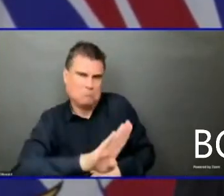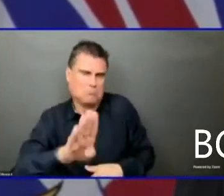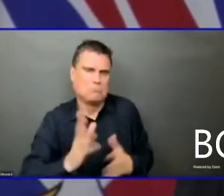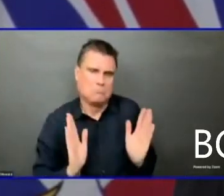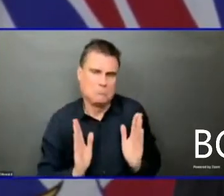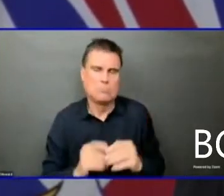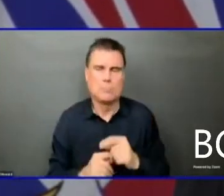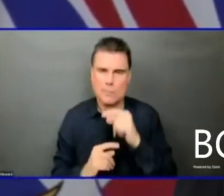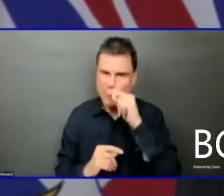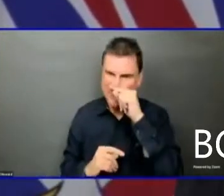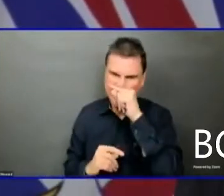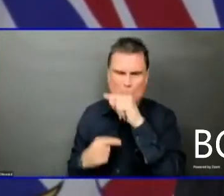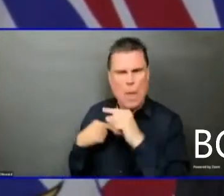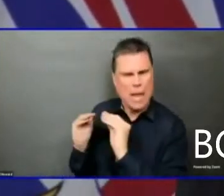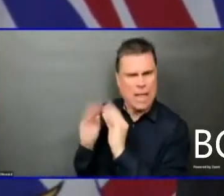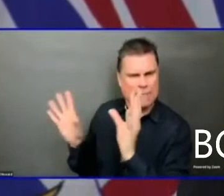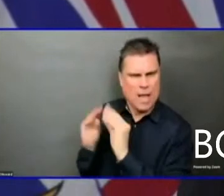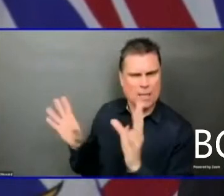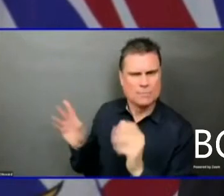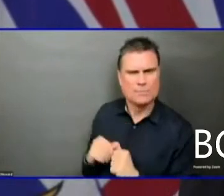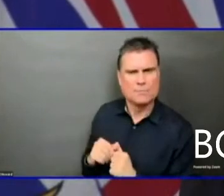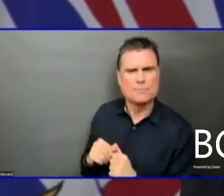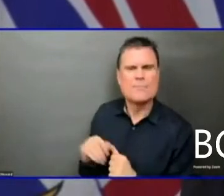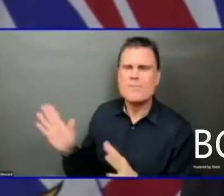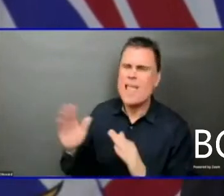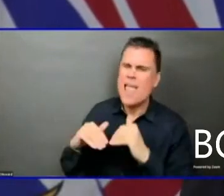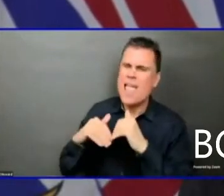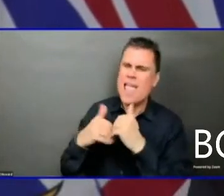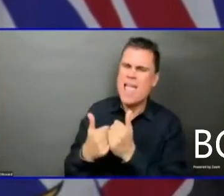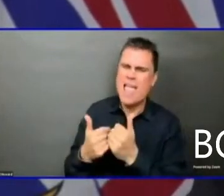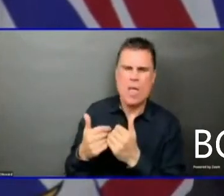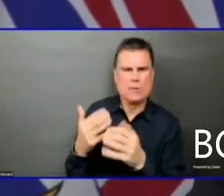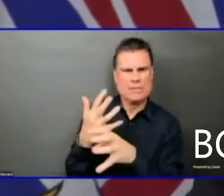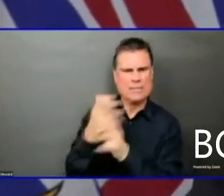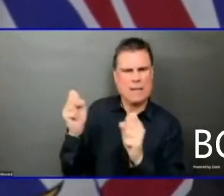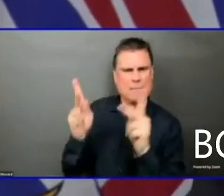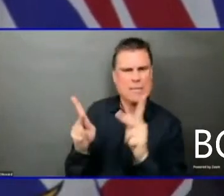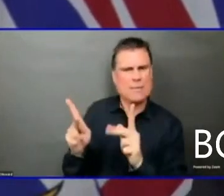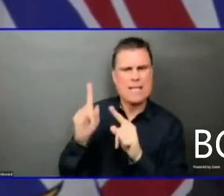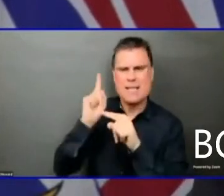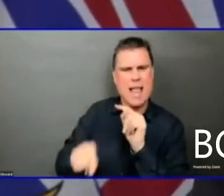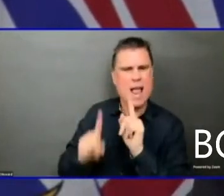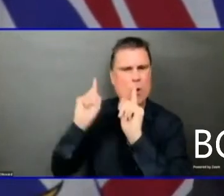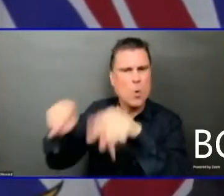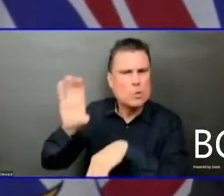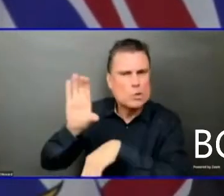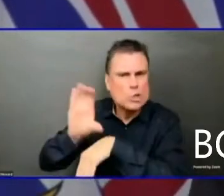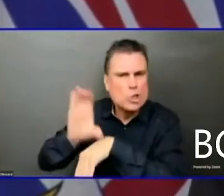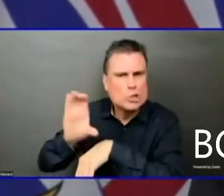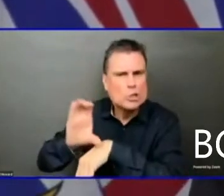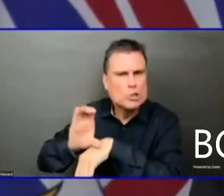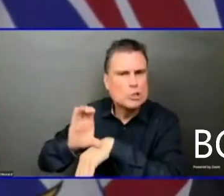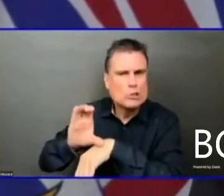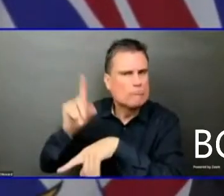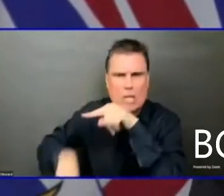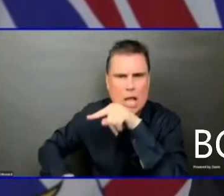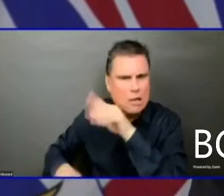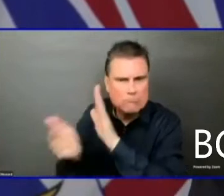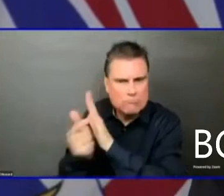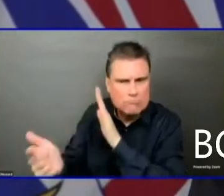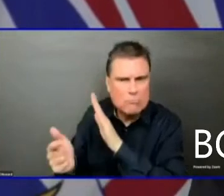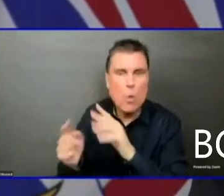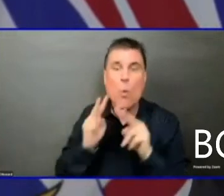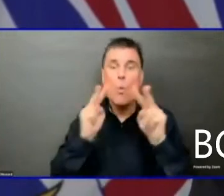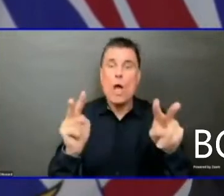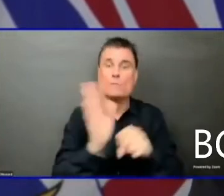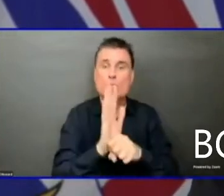那么有什么特殊的特殊的安全措施包括那个让人们不要